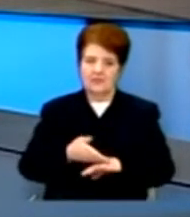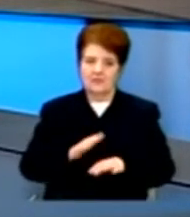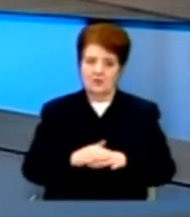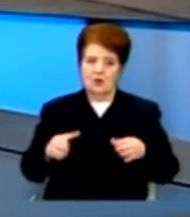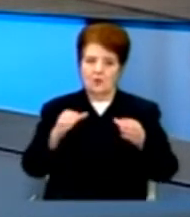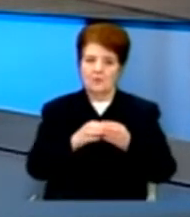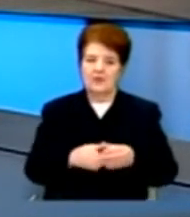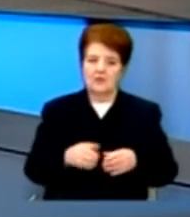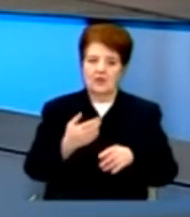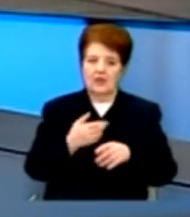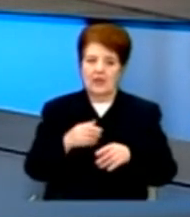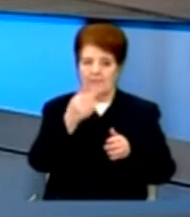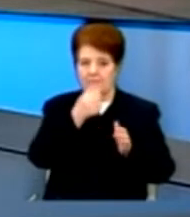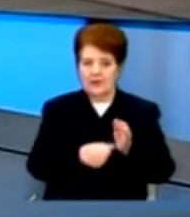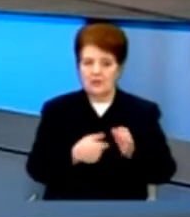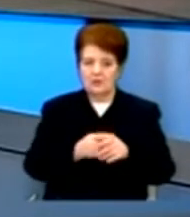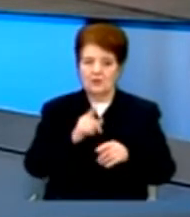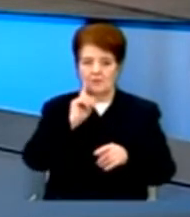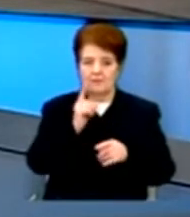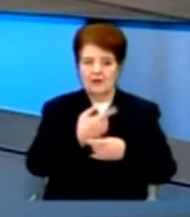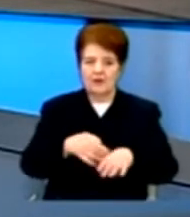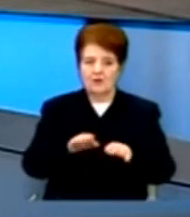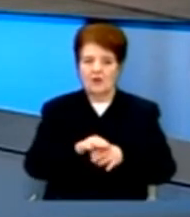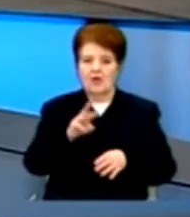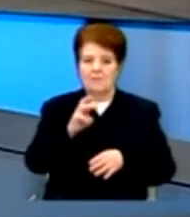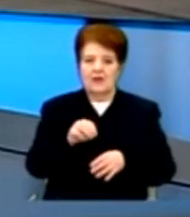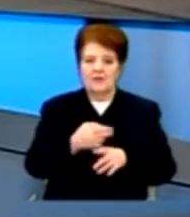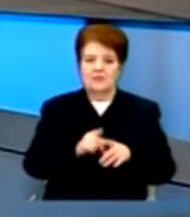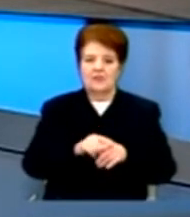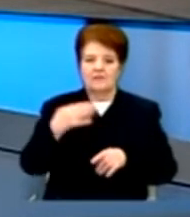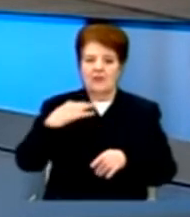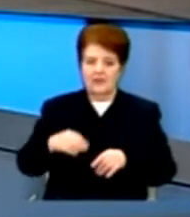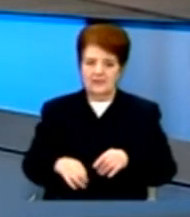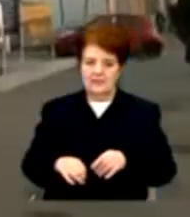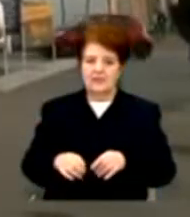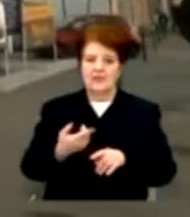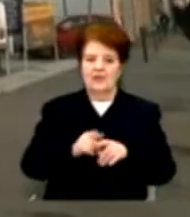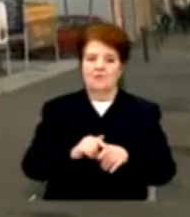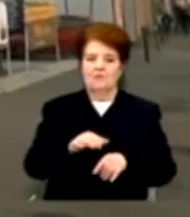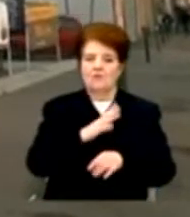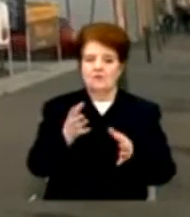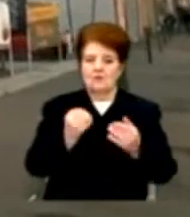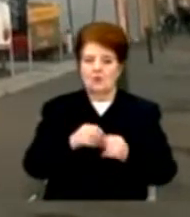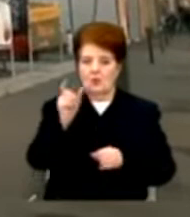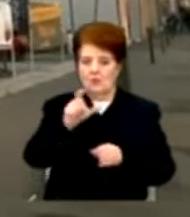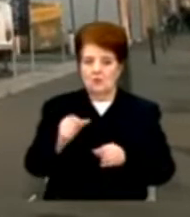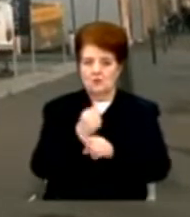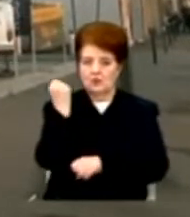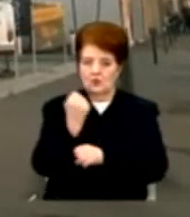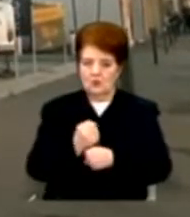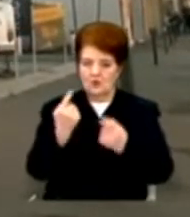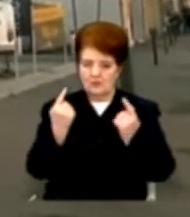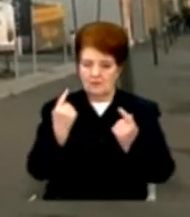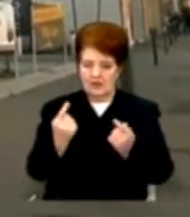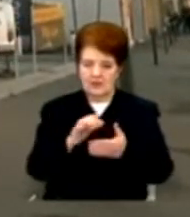Compania Petroineos a decis să închidă temporar rafinăria de la Martigues din sudul Franței. Măsura a fost luată după ce muncitorii, susținuți de marele